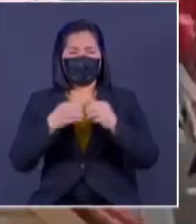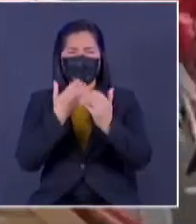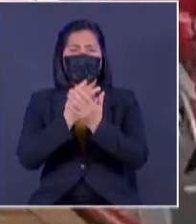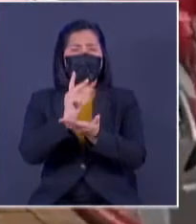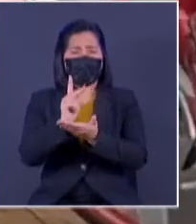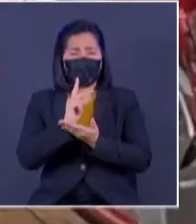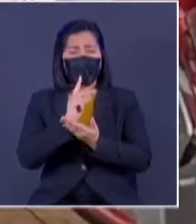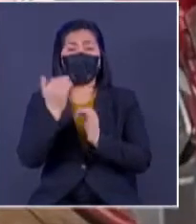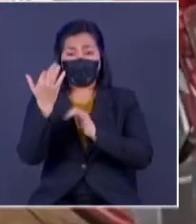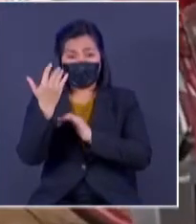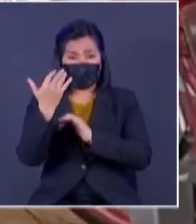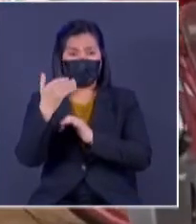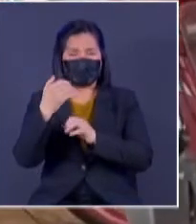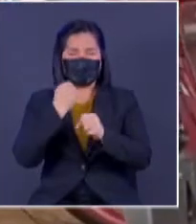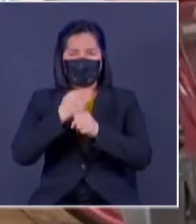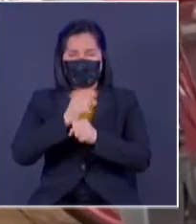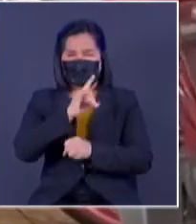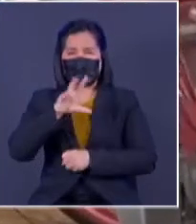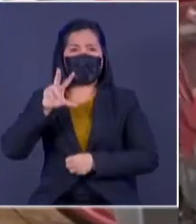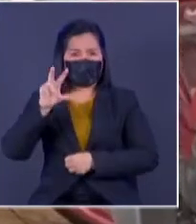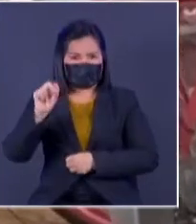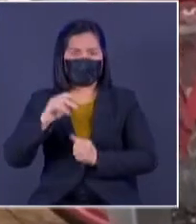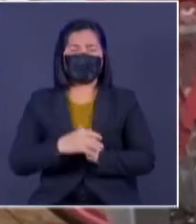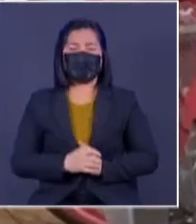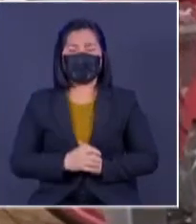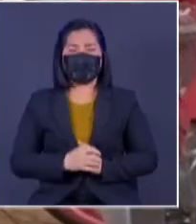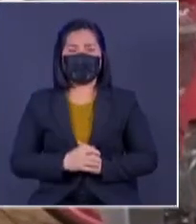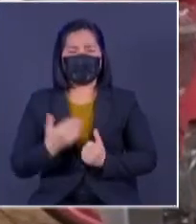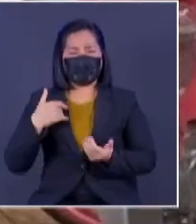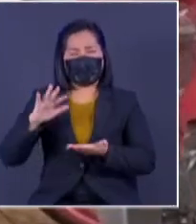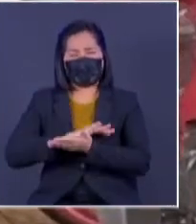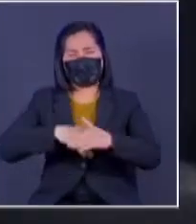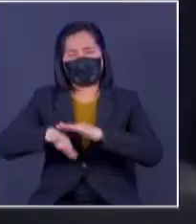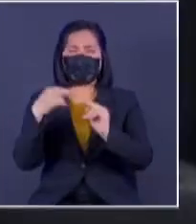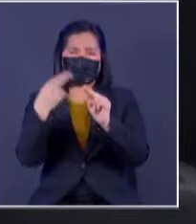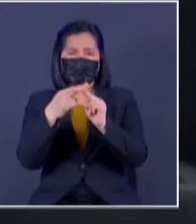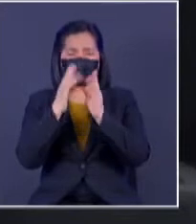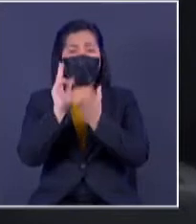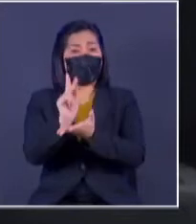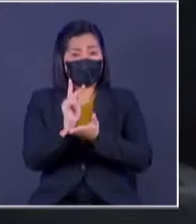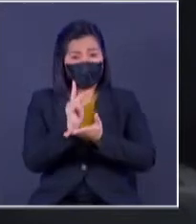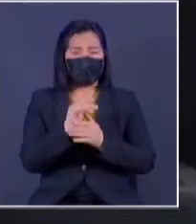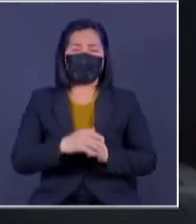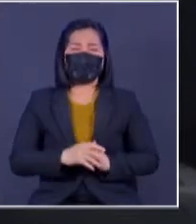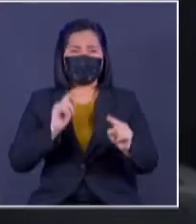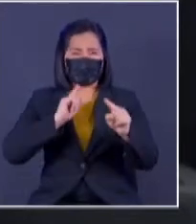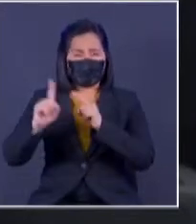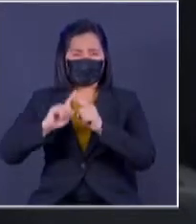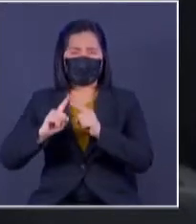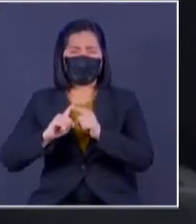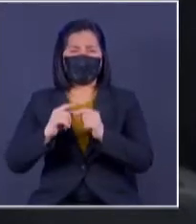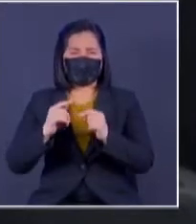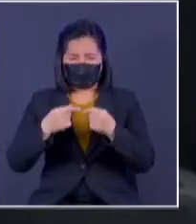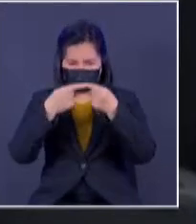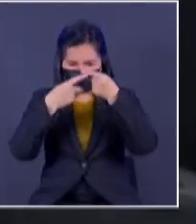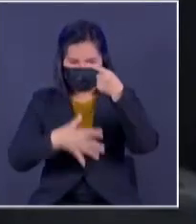าะระบบคอมพิวเตอร์ที่ใช้เนี่ย130เครื่องแล้วก็ยังมีเอกสารบัญชีรายชื่อลูกค้าที่ทำการกู้ยืมเงินอีกจำนว